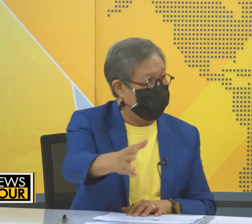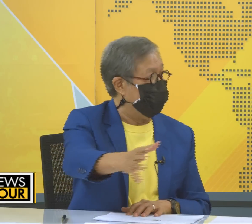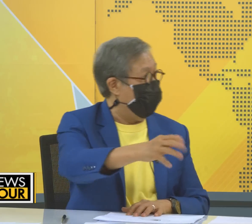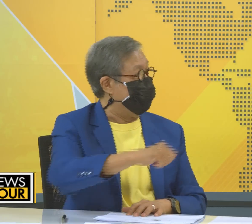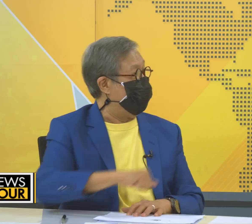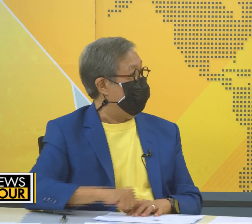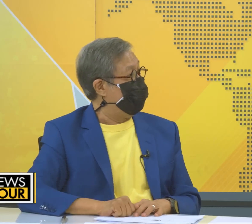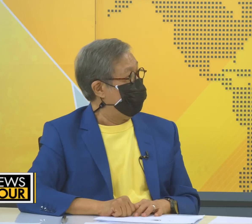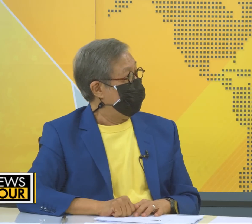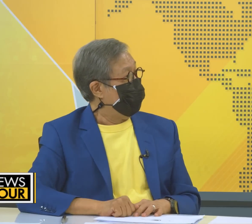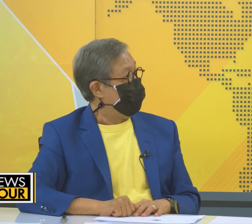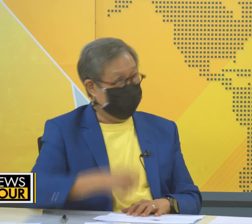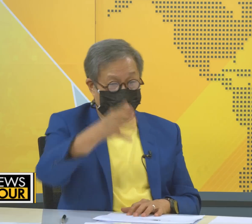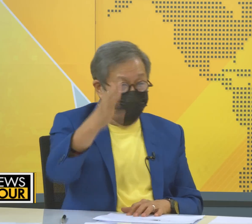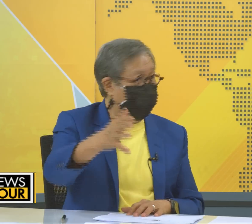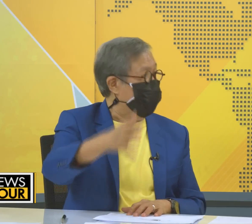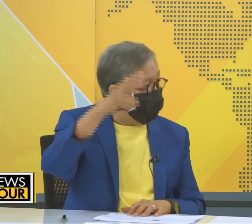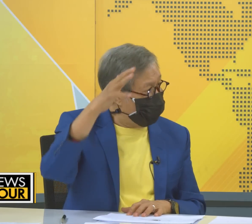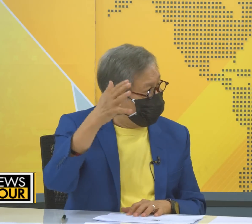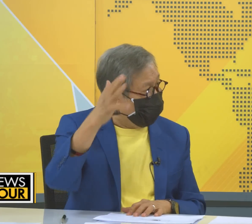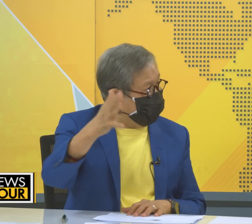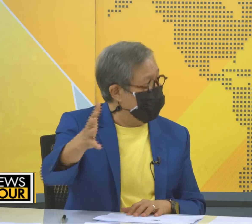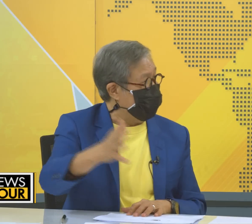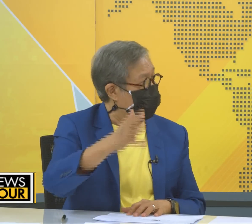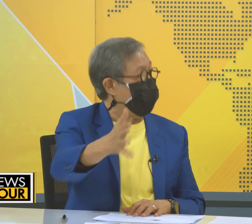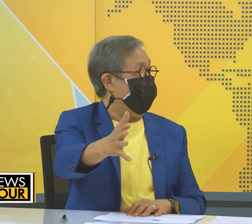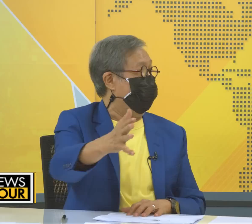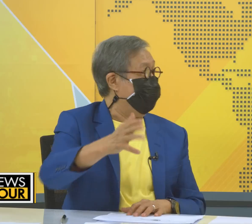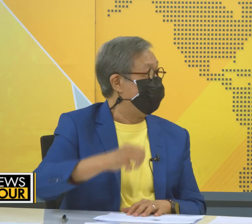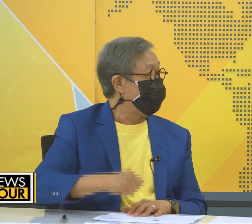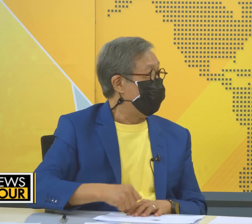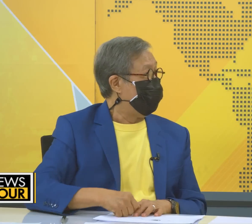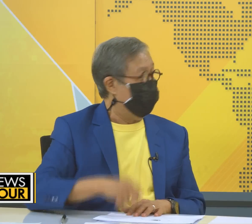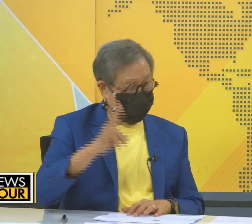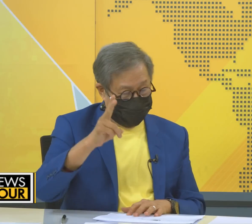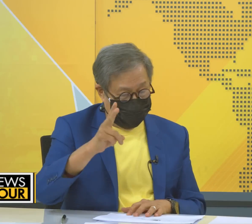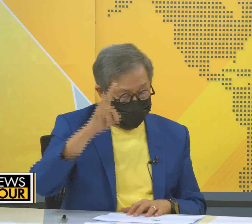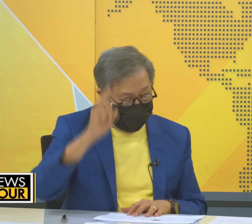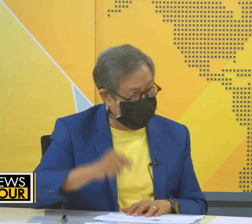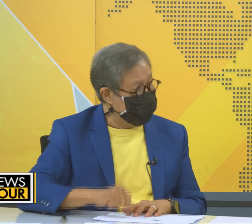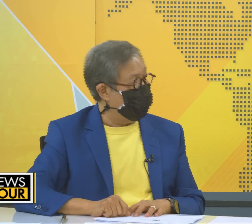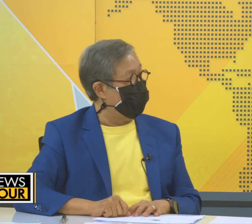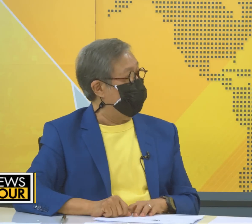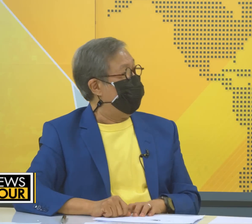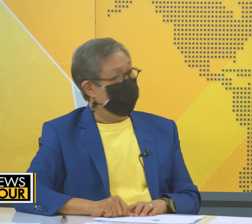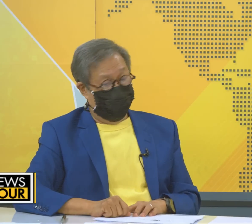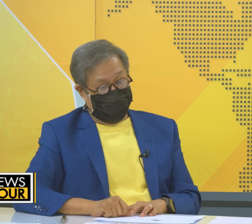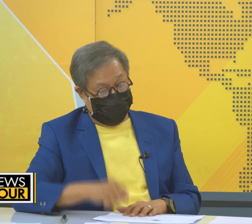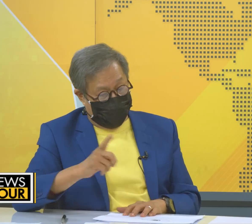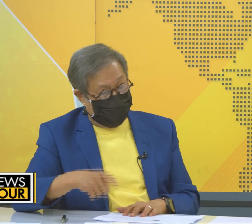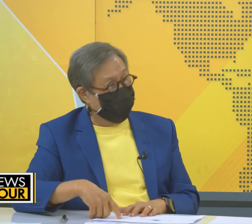คุณจะทำได้หอไม่ได้ที่คุพูดหลายเรื่องทำได้แ่ไหนนอัทetti 1 อันที่2